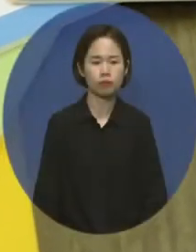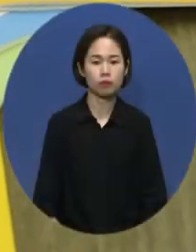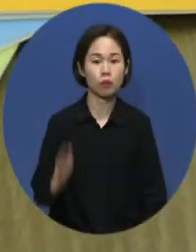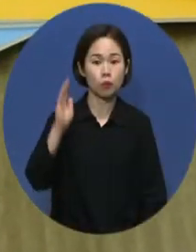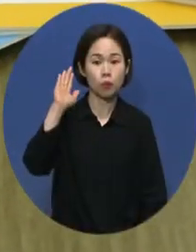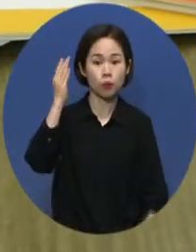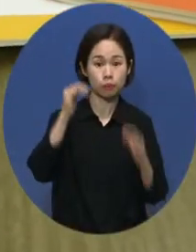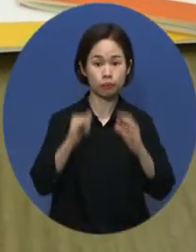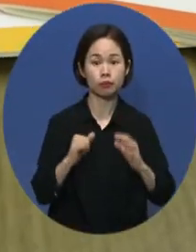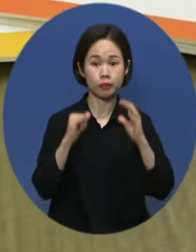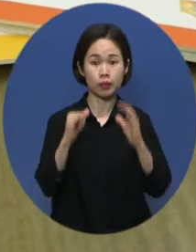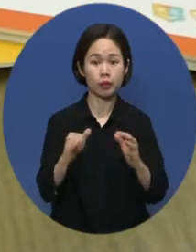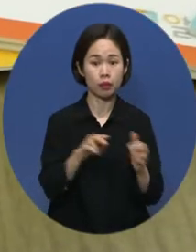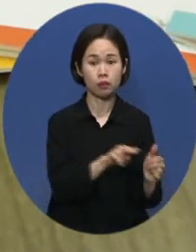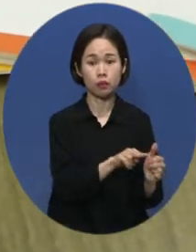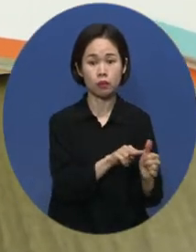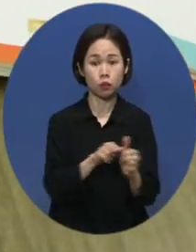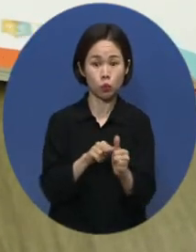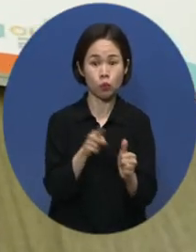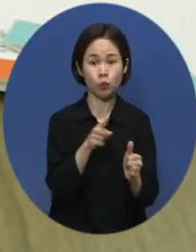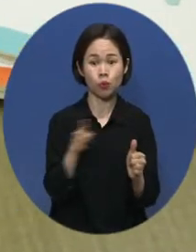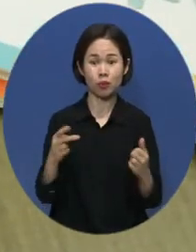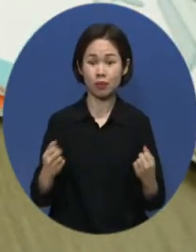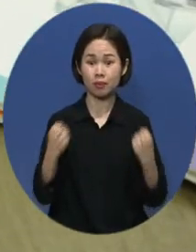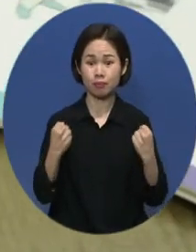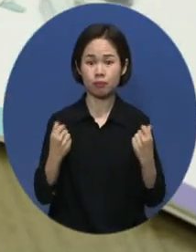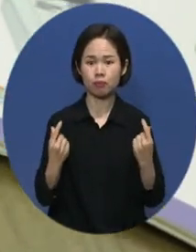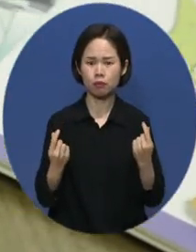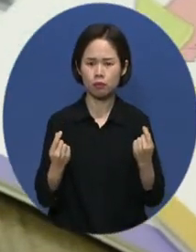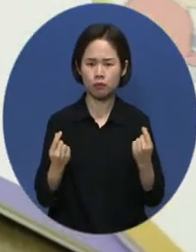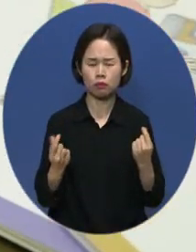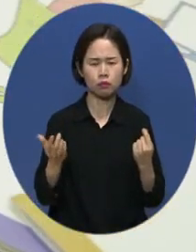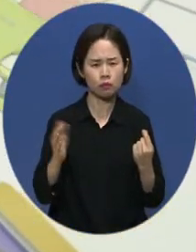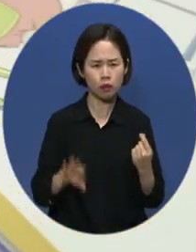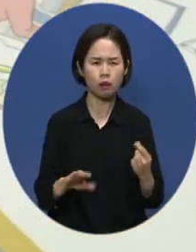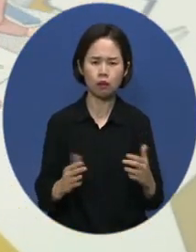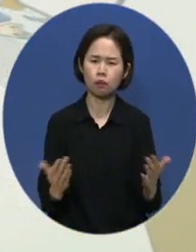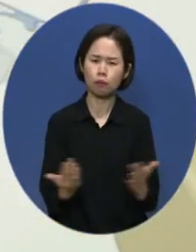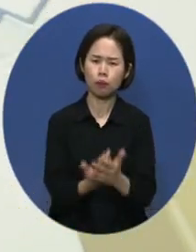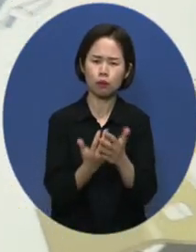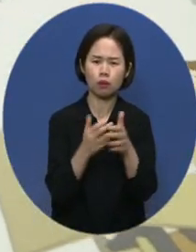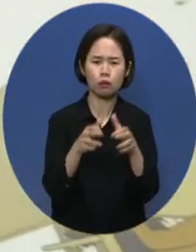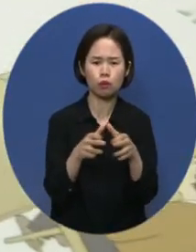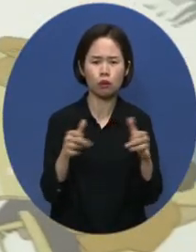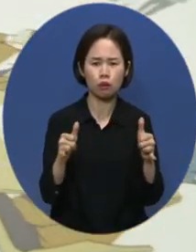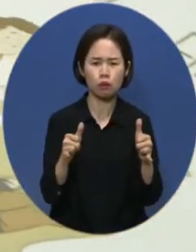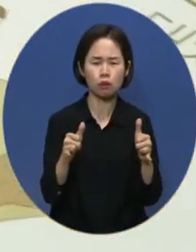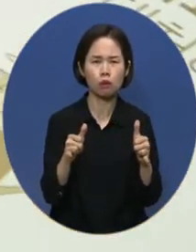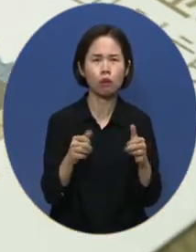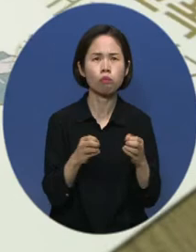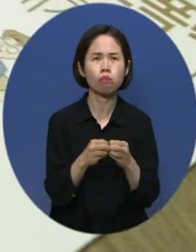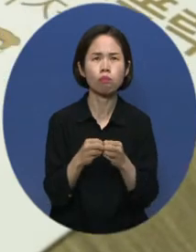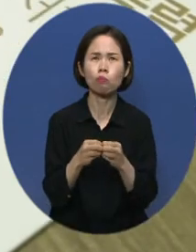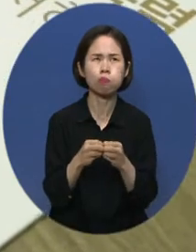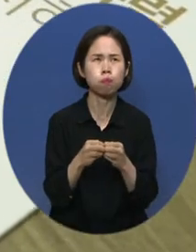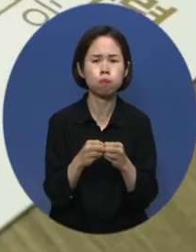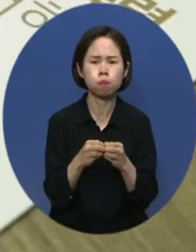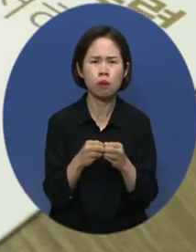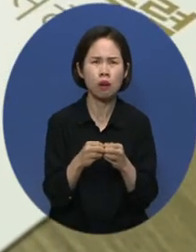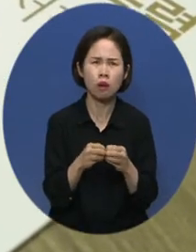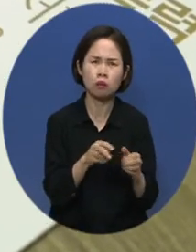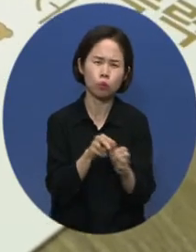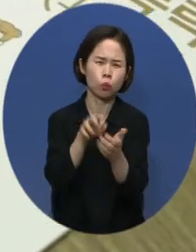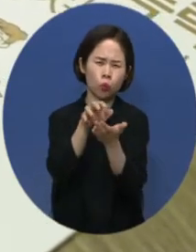정보가 곧 힘이 되는 세상. 하지만 정보의 사각지대에 놓인 발달 장애인들에게는 결코 쉽지